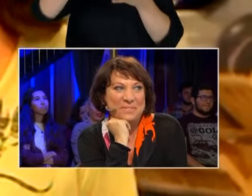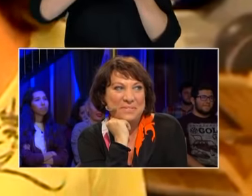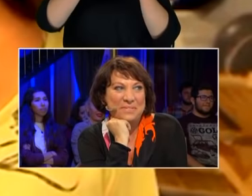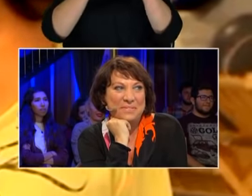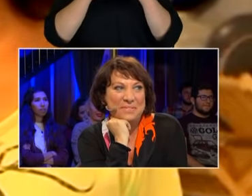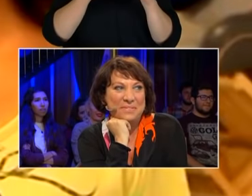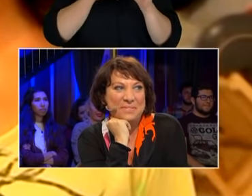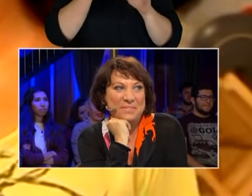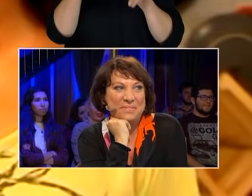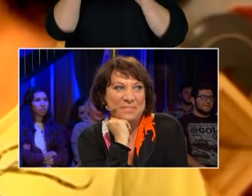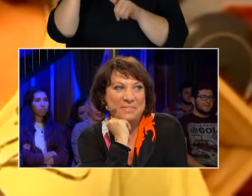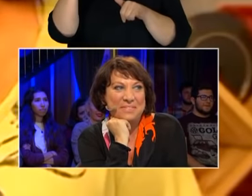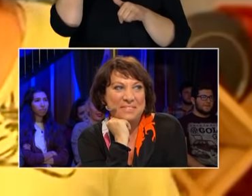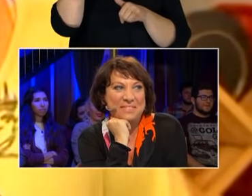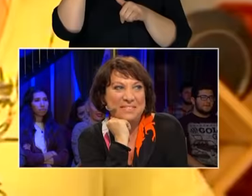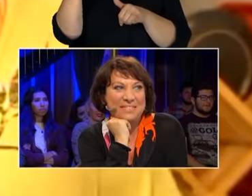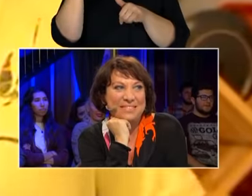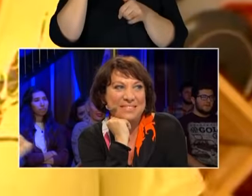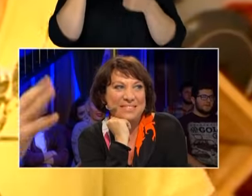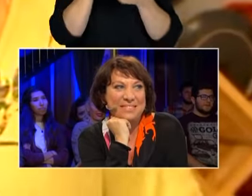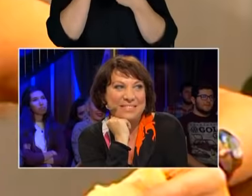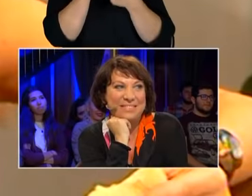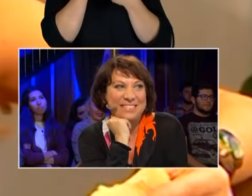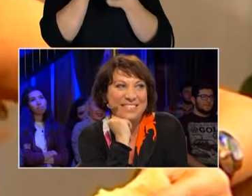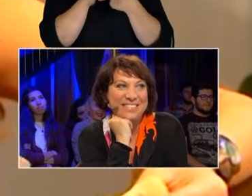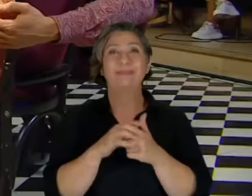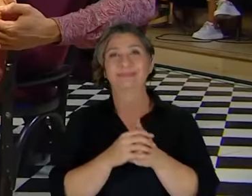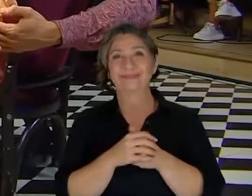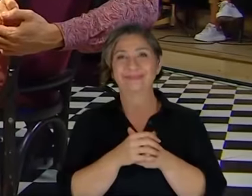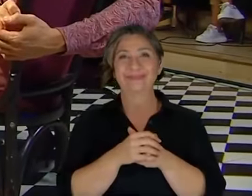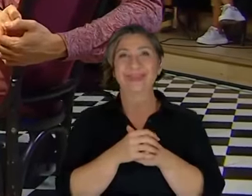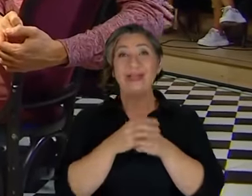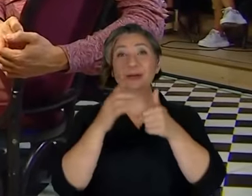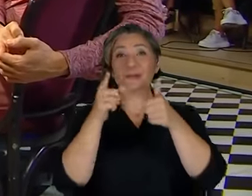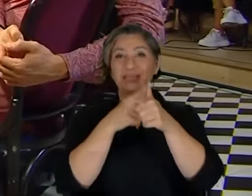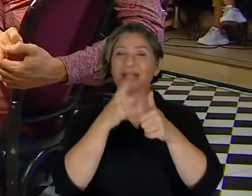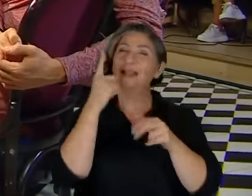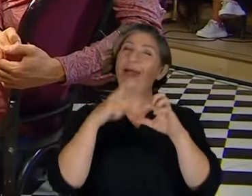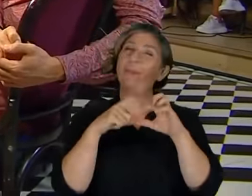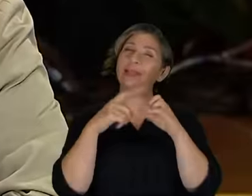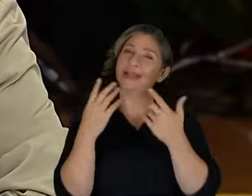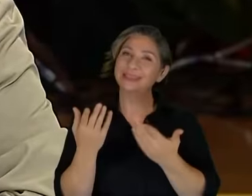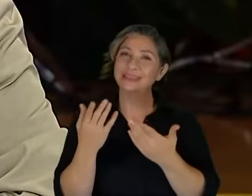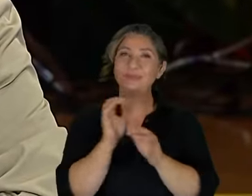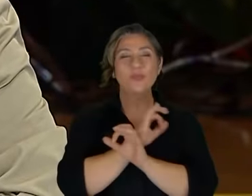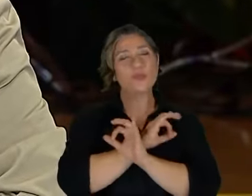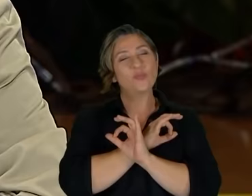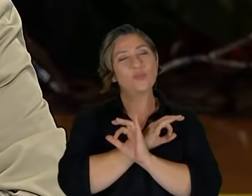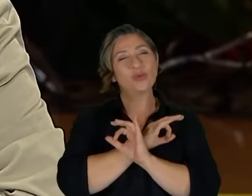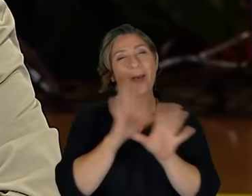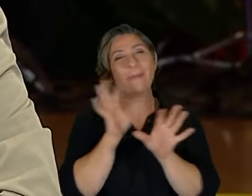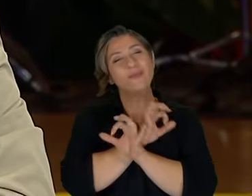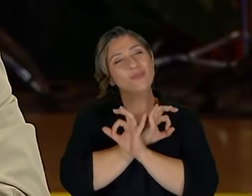mankenler var ya onlara özeniyor. Ben anladım. Hani onlar diyor ya kocam kocam kocam. Birincisi Allah rahmet eylesin